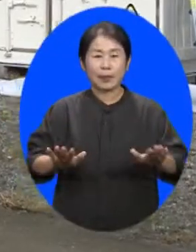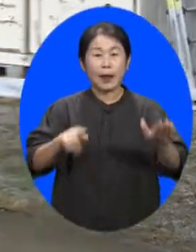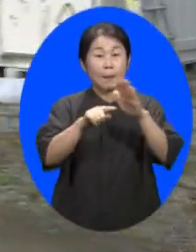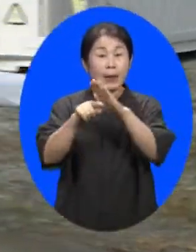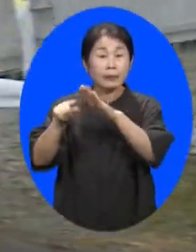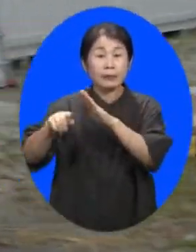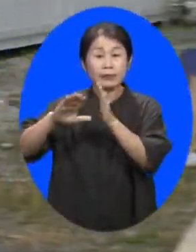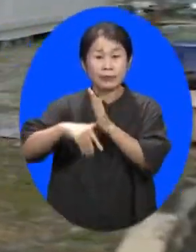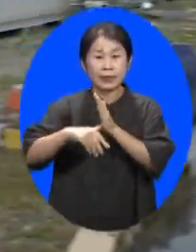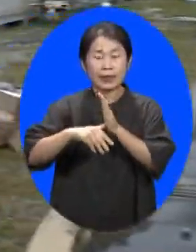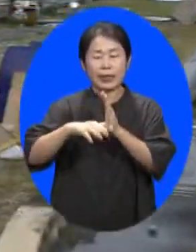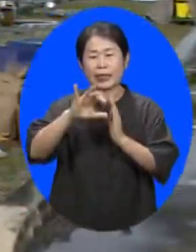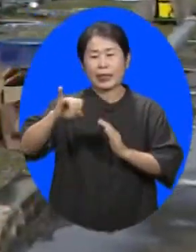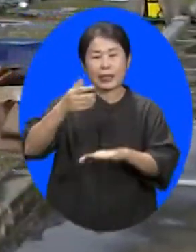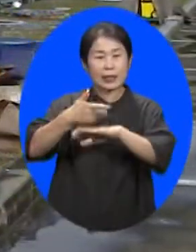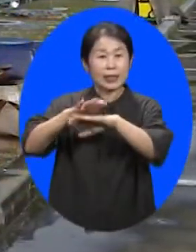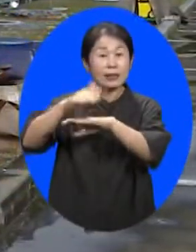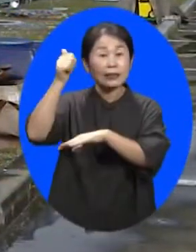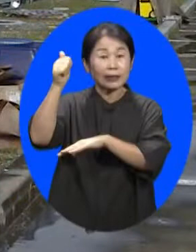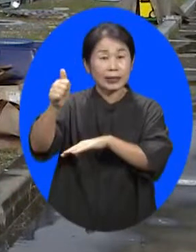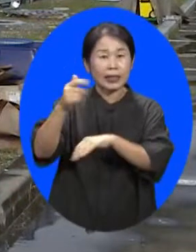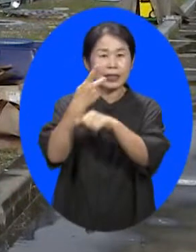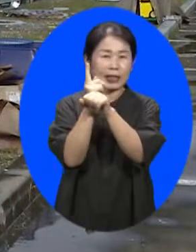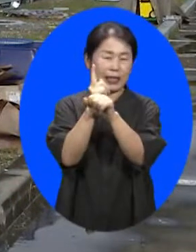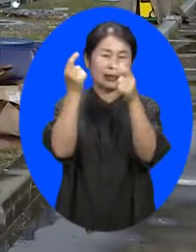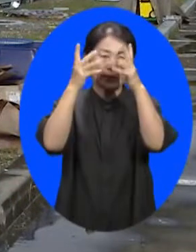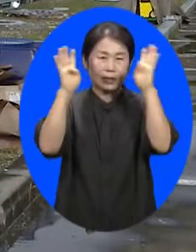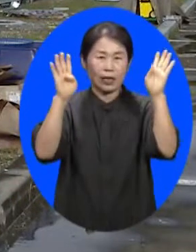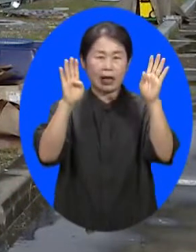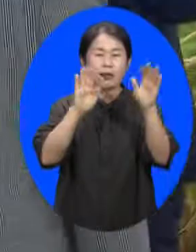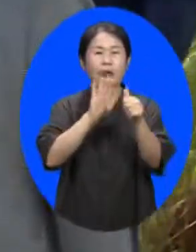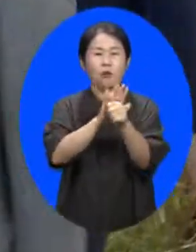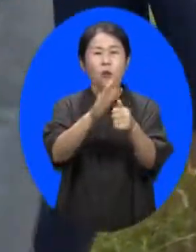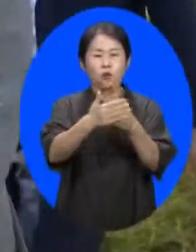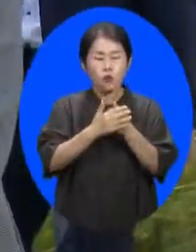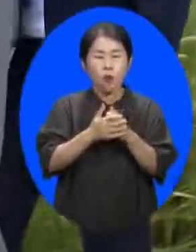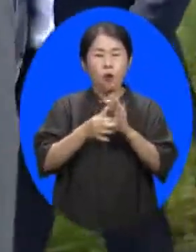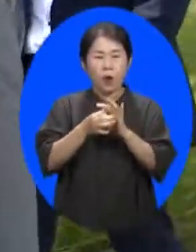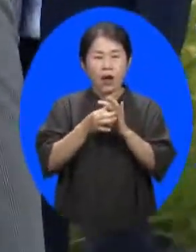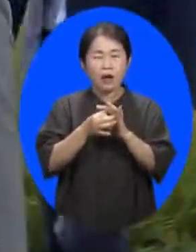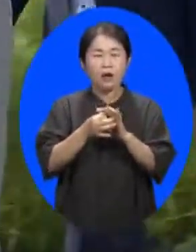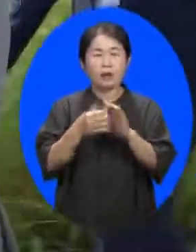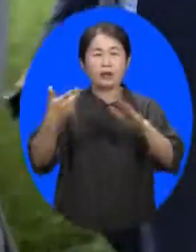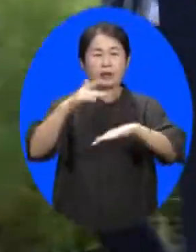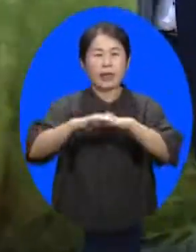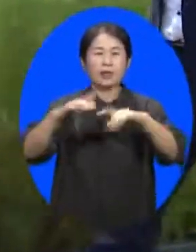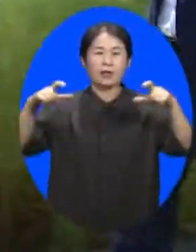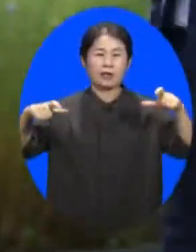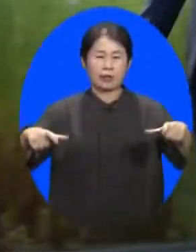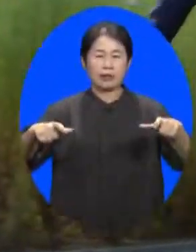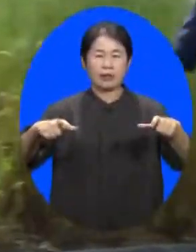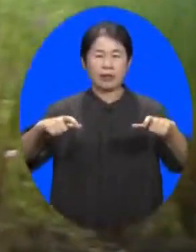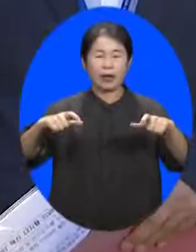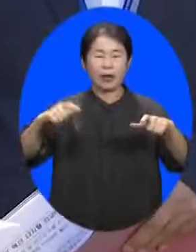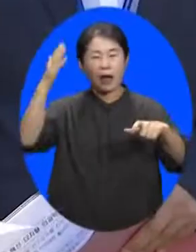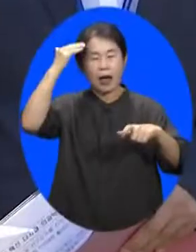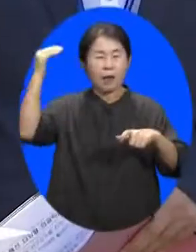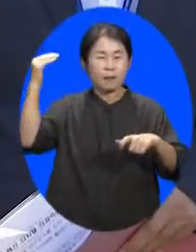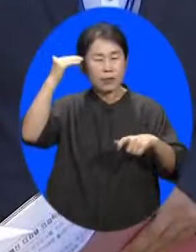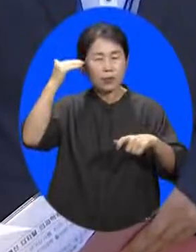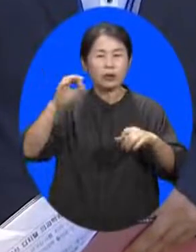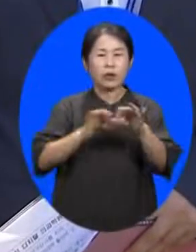한편 이번 현장 방문해서 이자 뭐 대전시장은 카이스트와 의 공조 협력을 통해 대전을